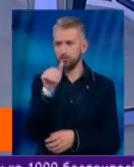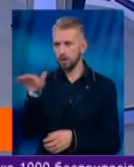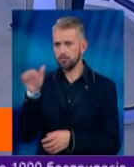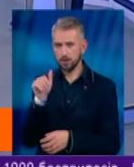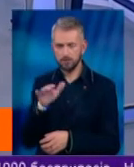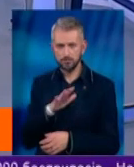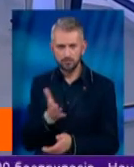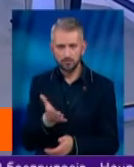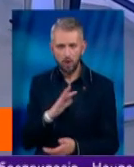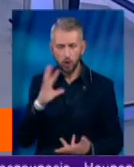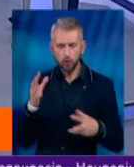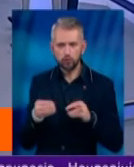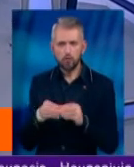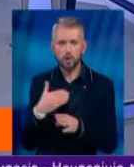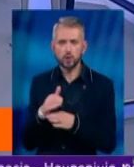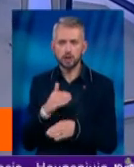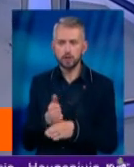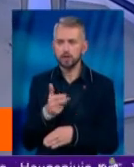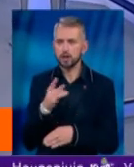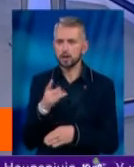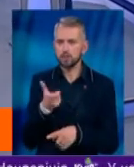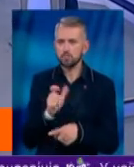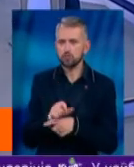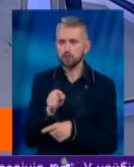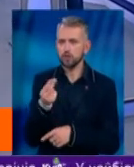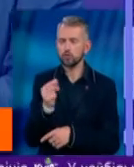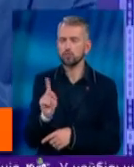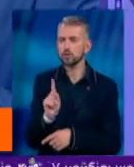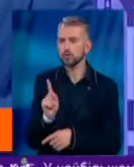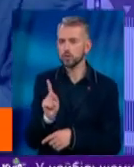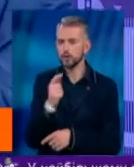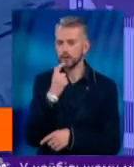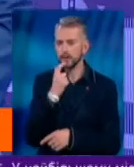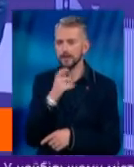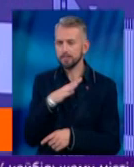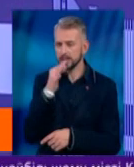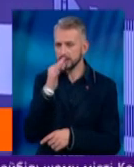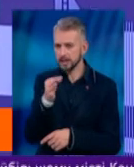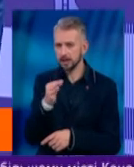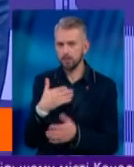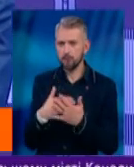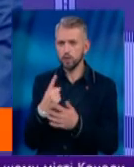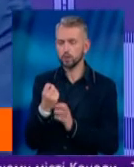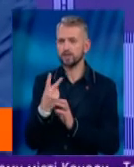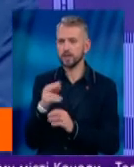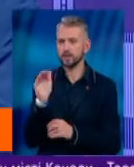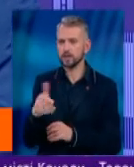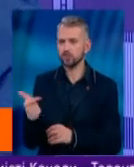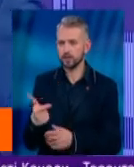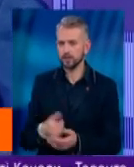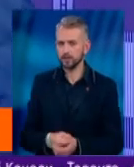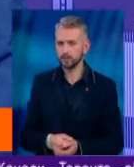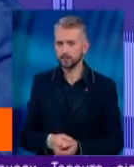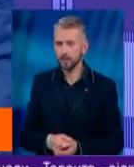і сумарно, ну, цей кредит, ну, в рази превищує ту суму, яку ви називали, майже 112 тисяч